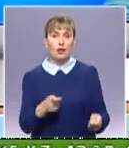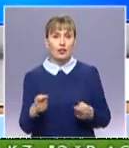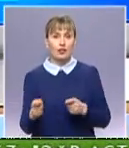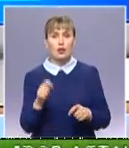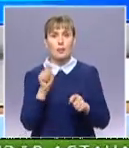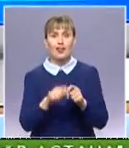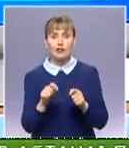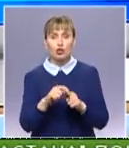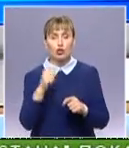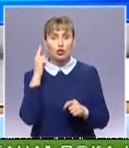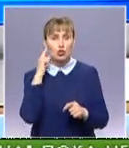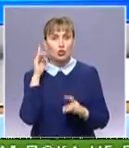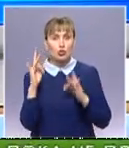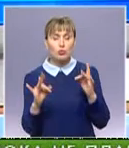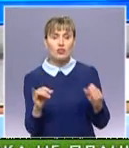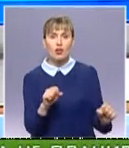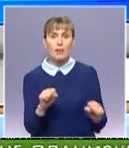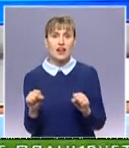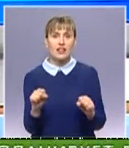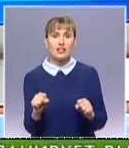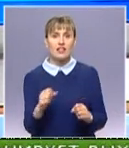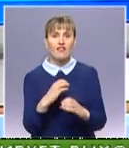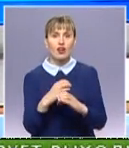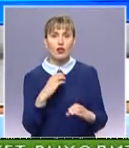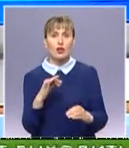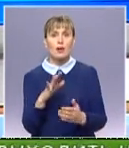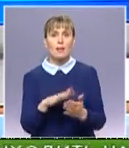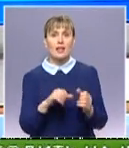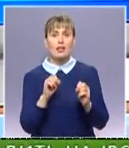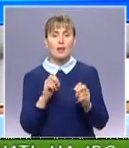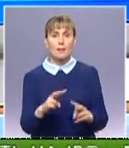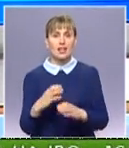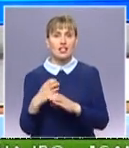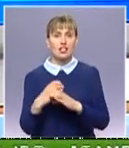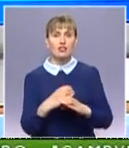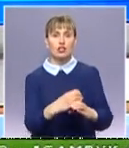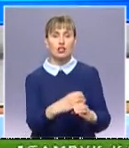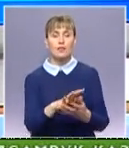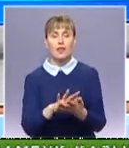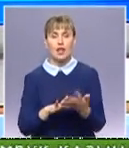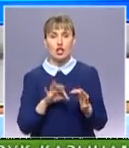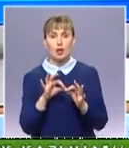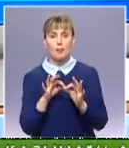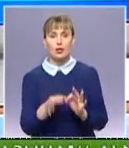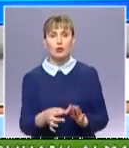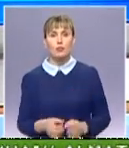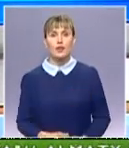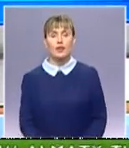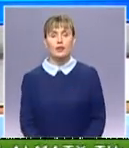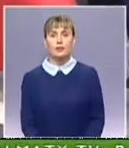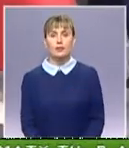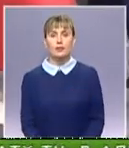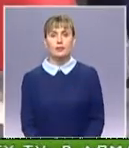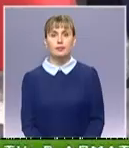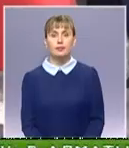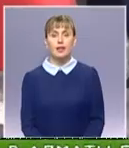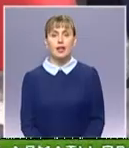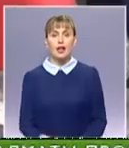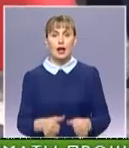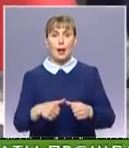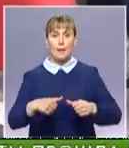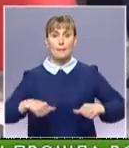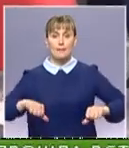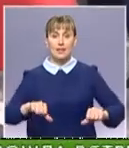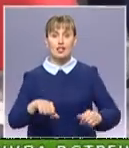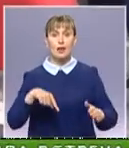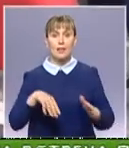уровень шума и вибраций вагонов, а также безопасность движения составов. Подробности в материале моих коллег. Комиссия